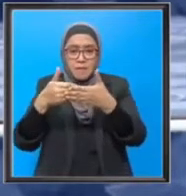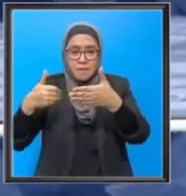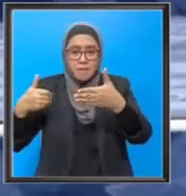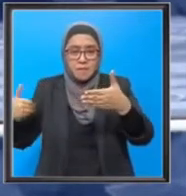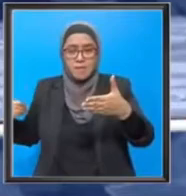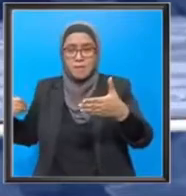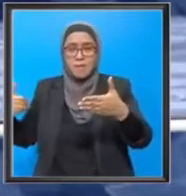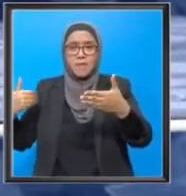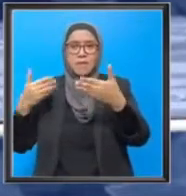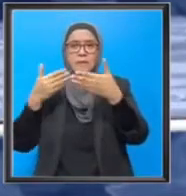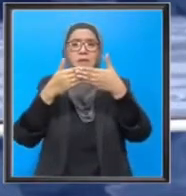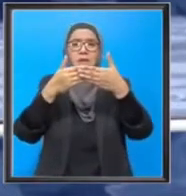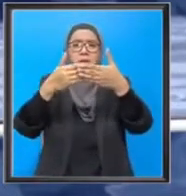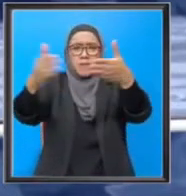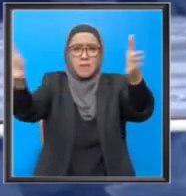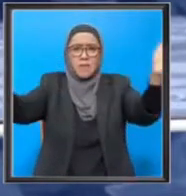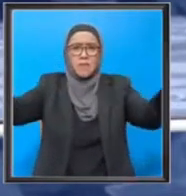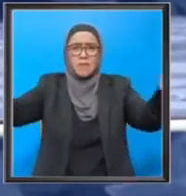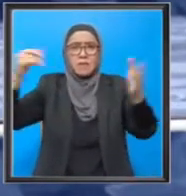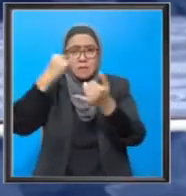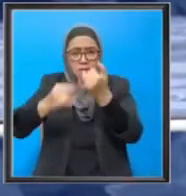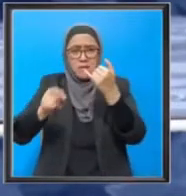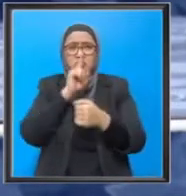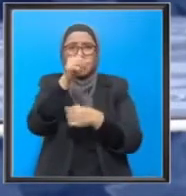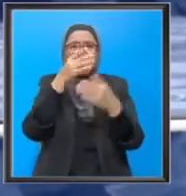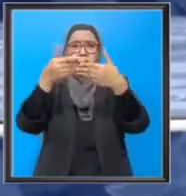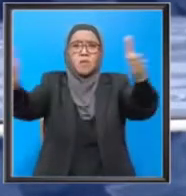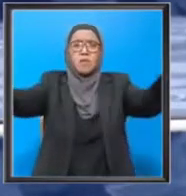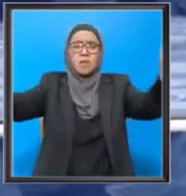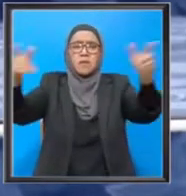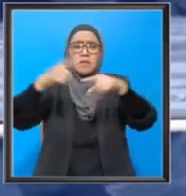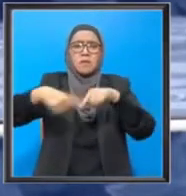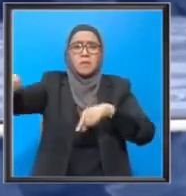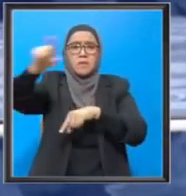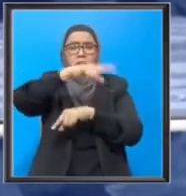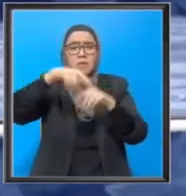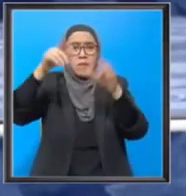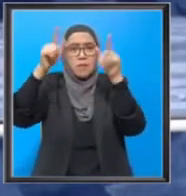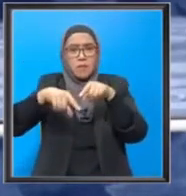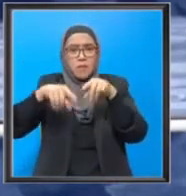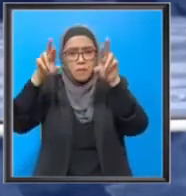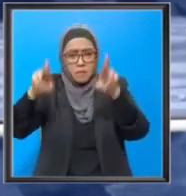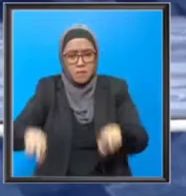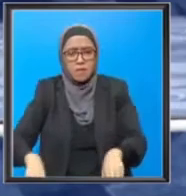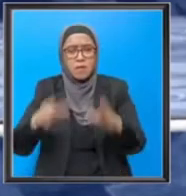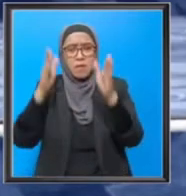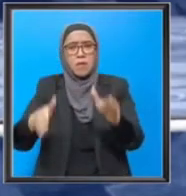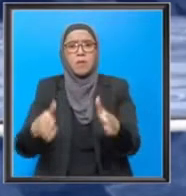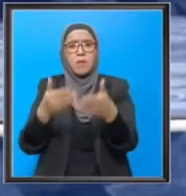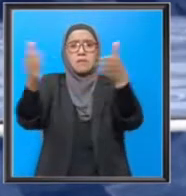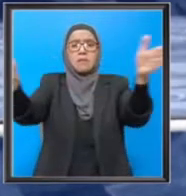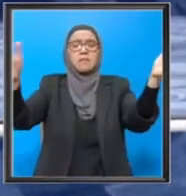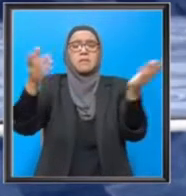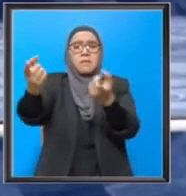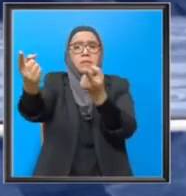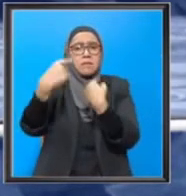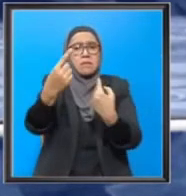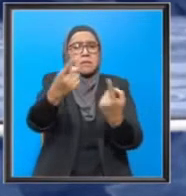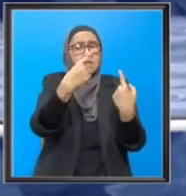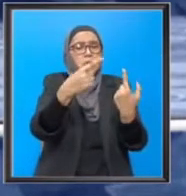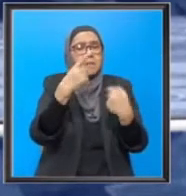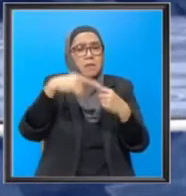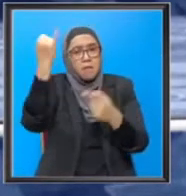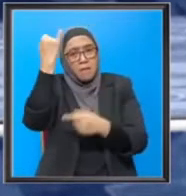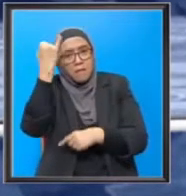dibuka untuk tatapan awam untuk PH memberikan pandangan ini sudah tentu satu langkah yang akan dibuat oleh pihak